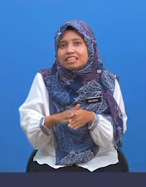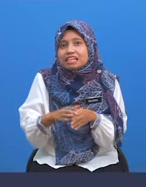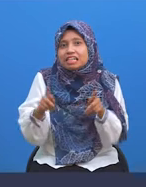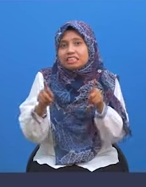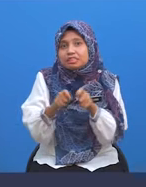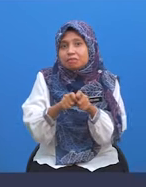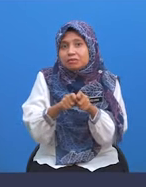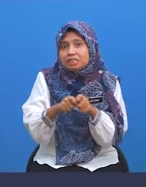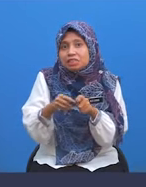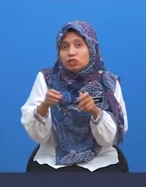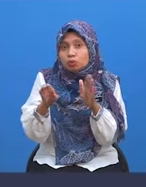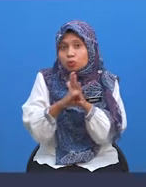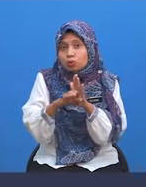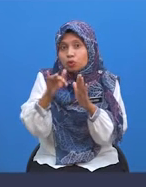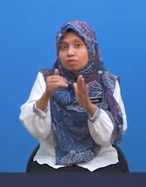bentuk graf.